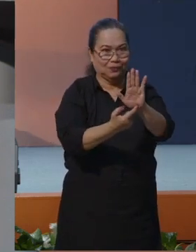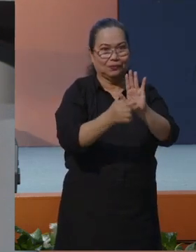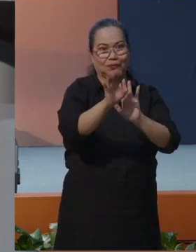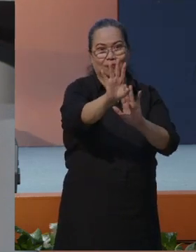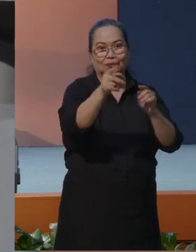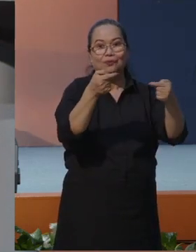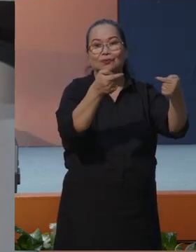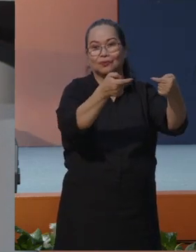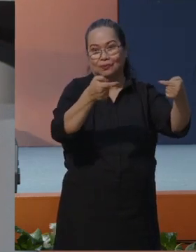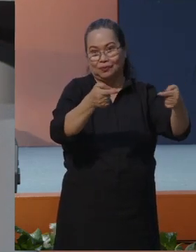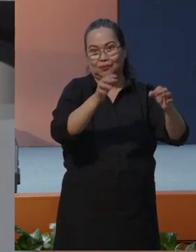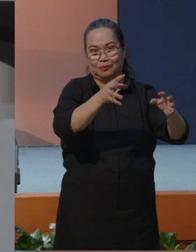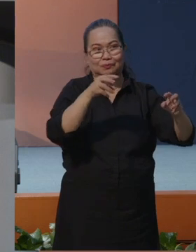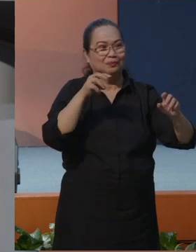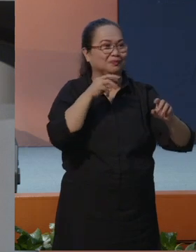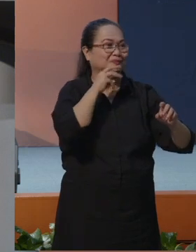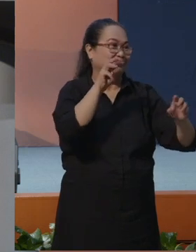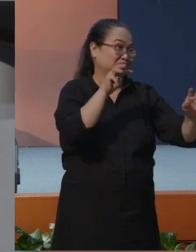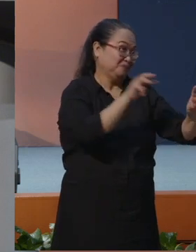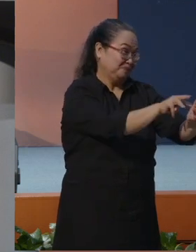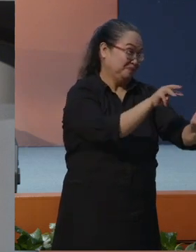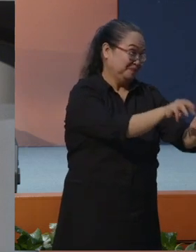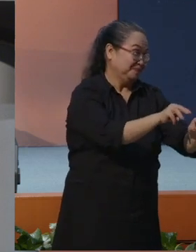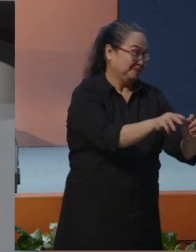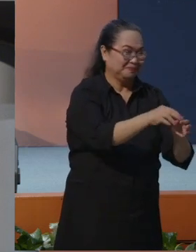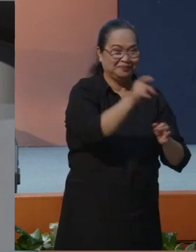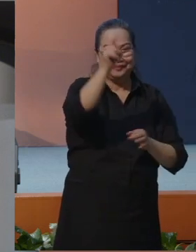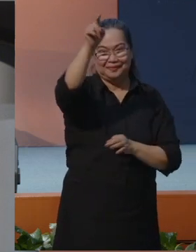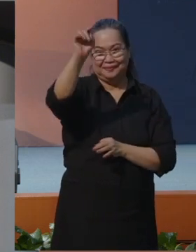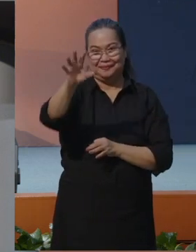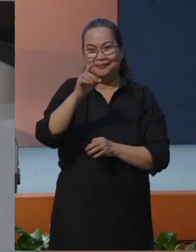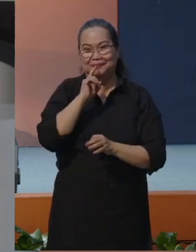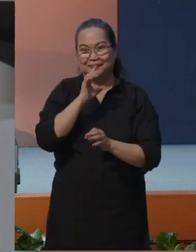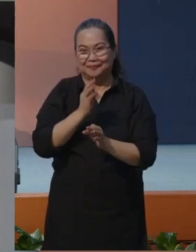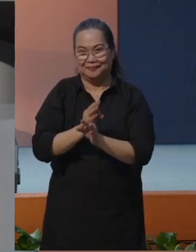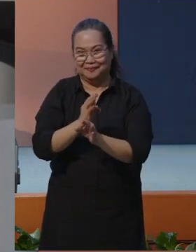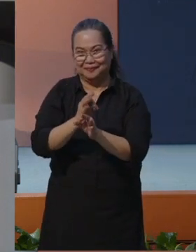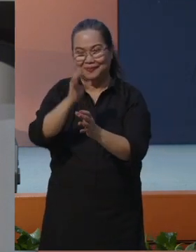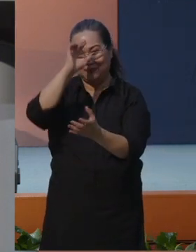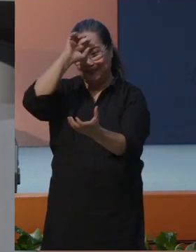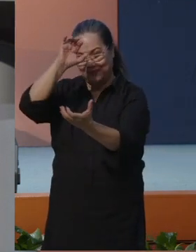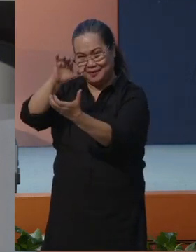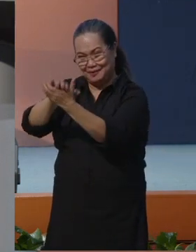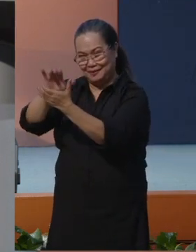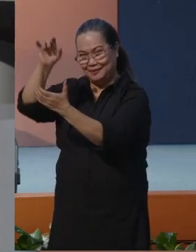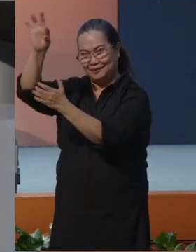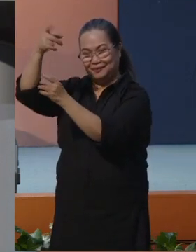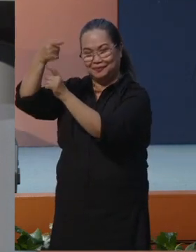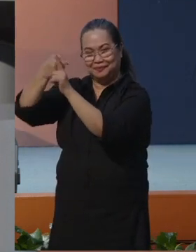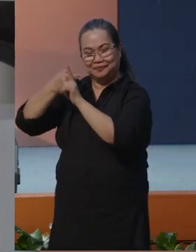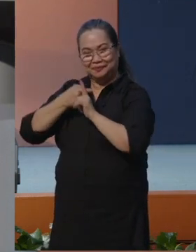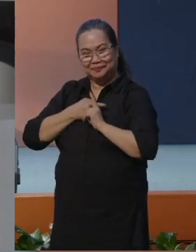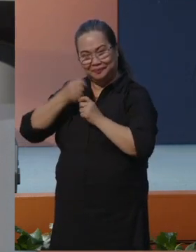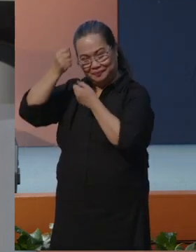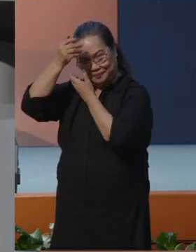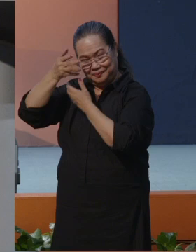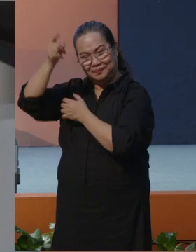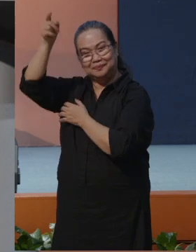pakikipaglaban. At tapat ang ating Diyos sa mga nananampalataya at sumusunod sa